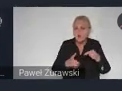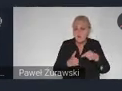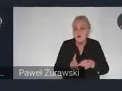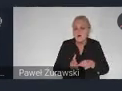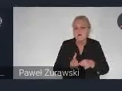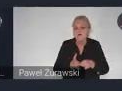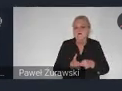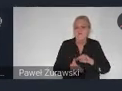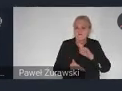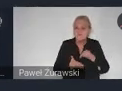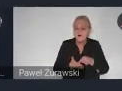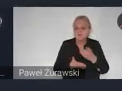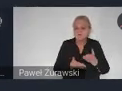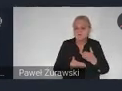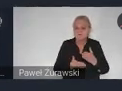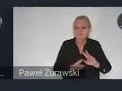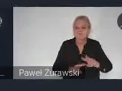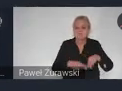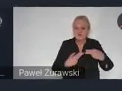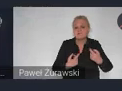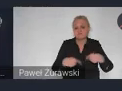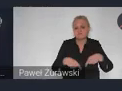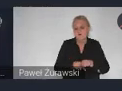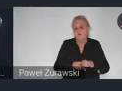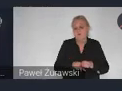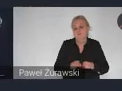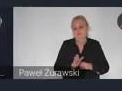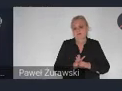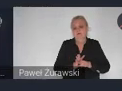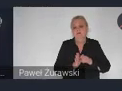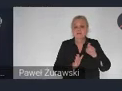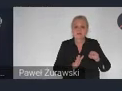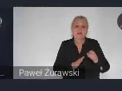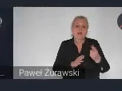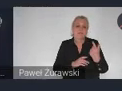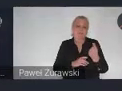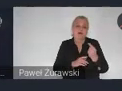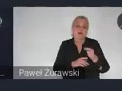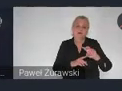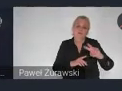właśnie przekazane do realizacji dla tego podmiotu